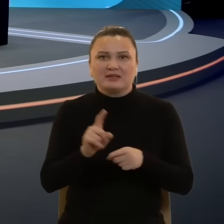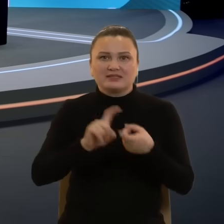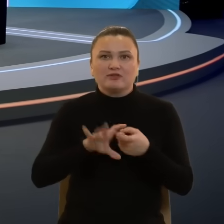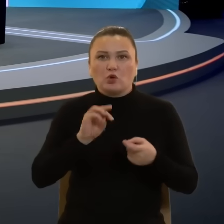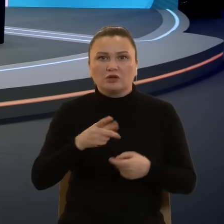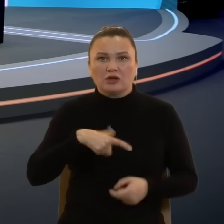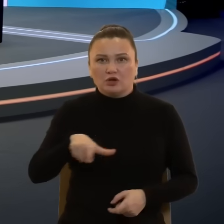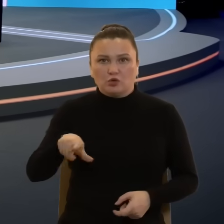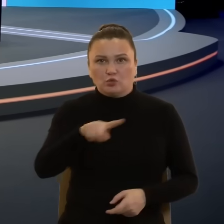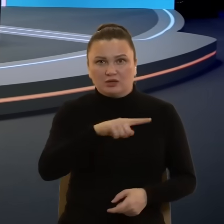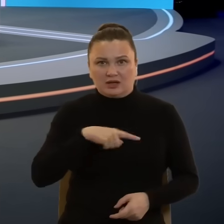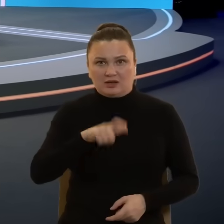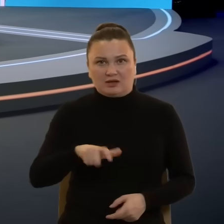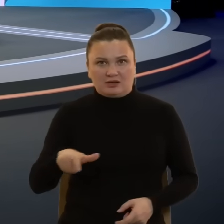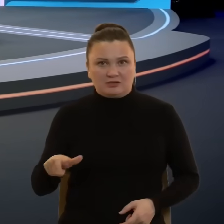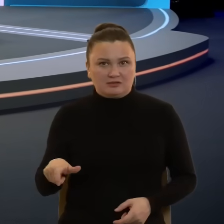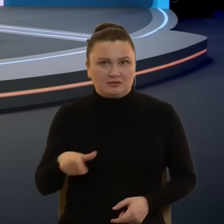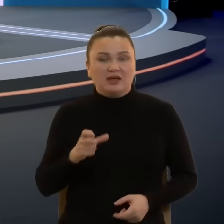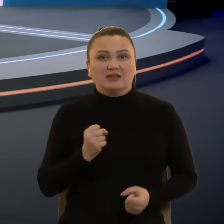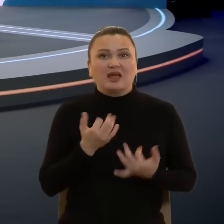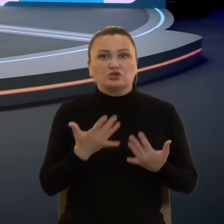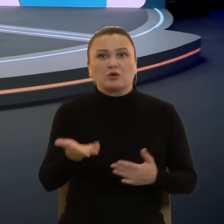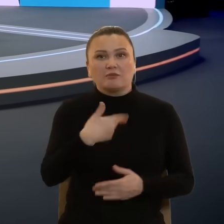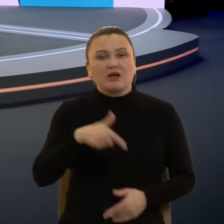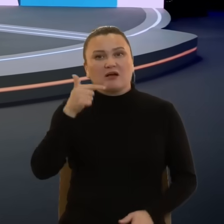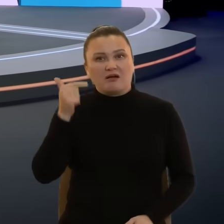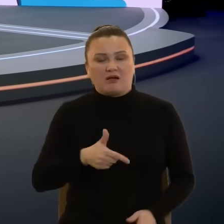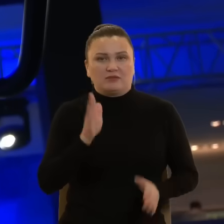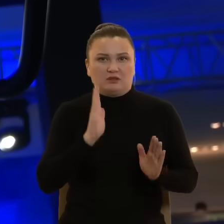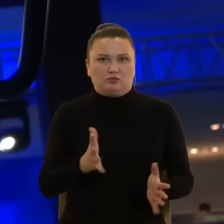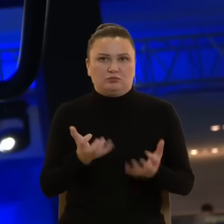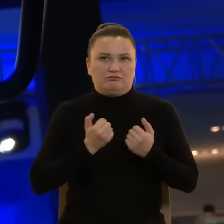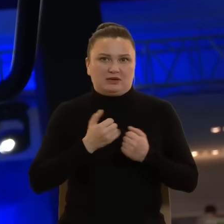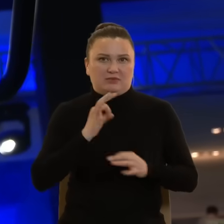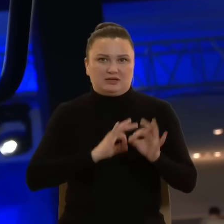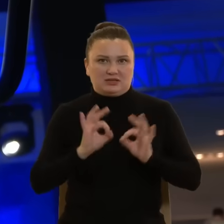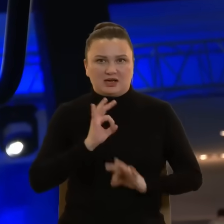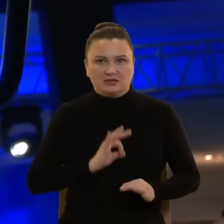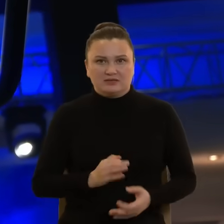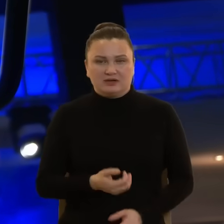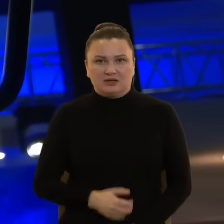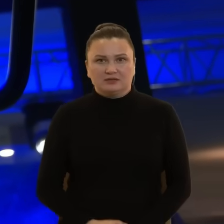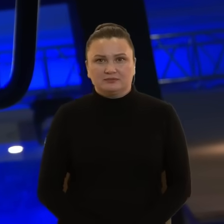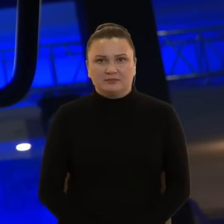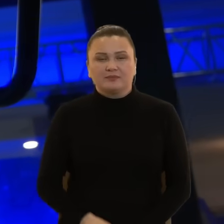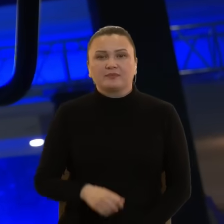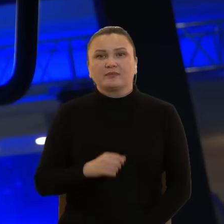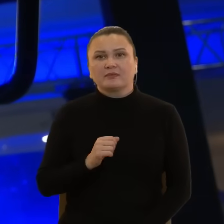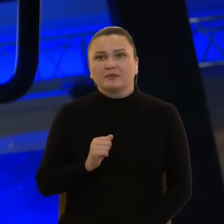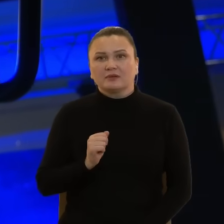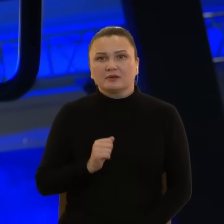от нас с вами, зависит от того, насколько мы будем грамотно подходить к их назначению. Собственно,